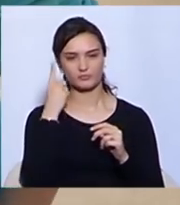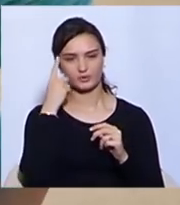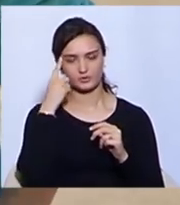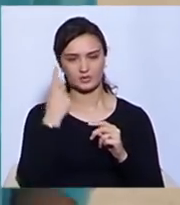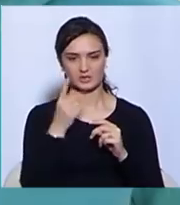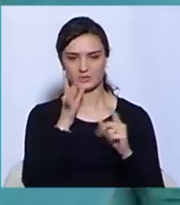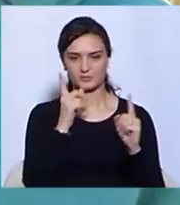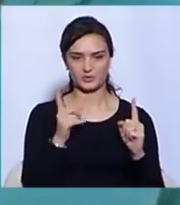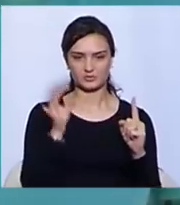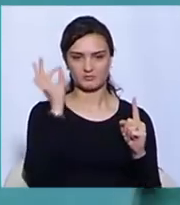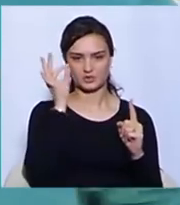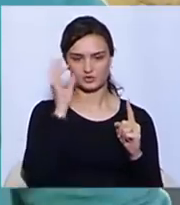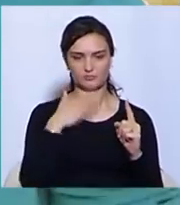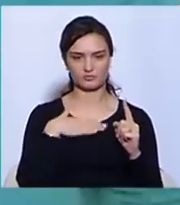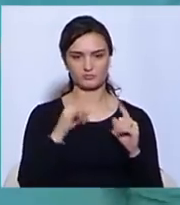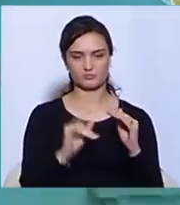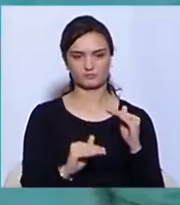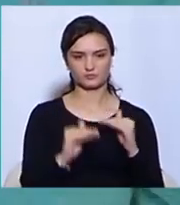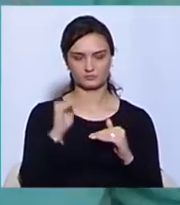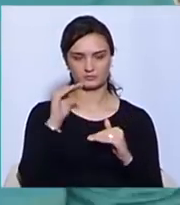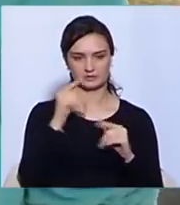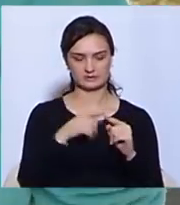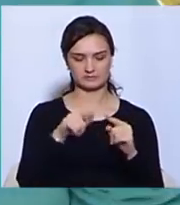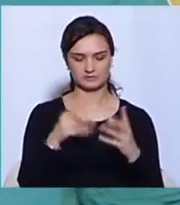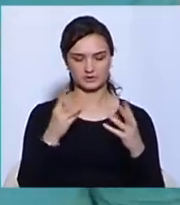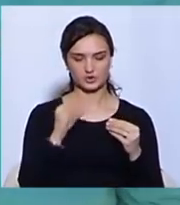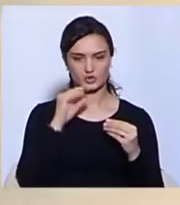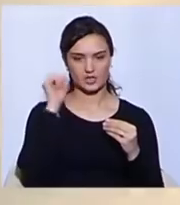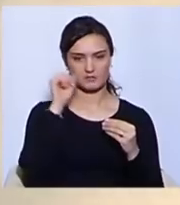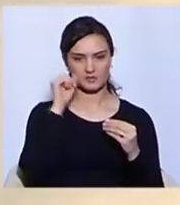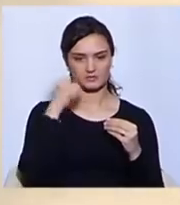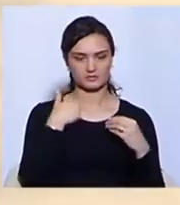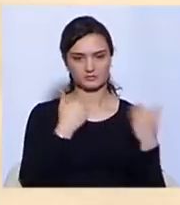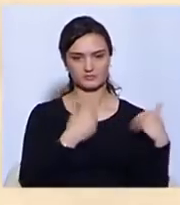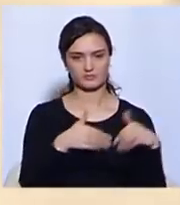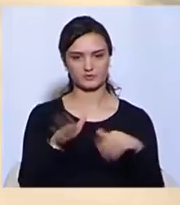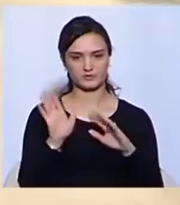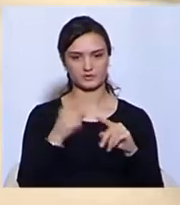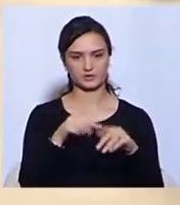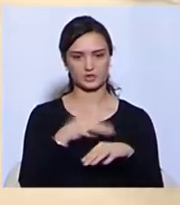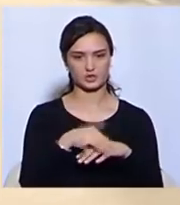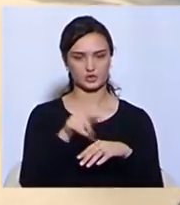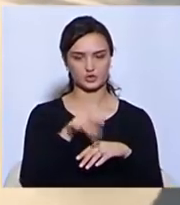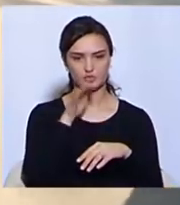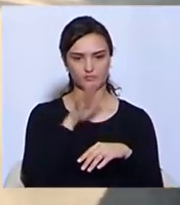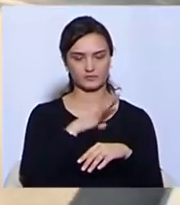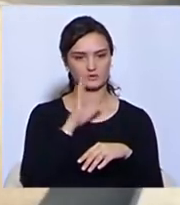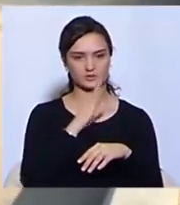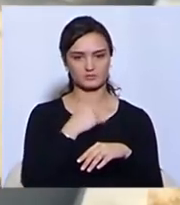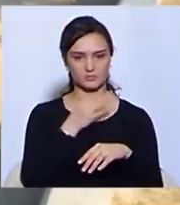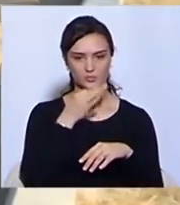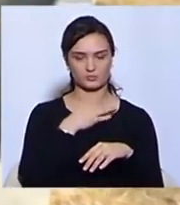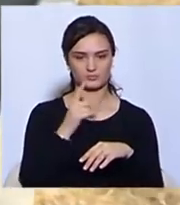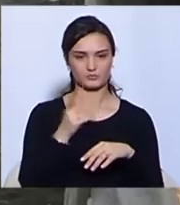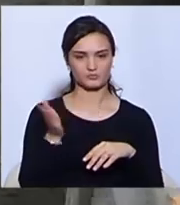ერთი ეპიზოდი მახსენდება ხოლმე ჩემი ბავშვობის, ანუ იმ დღეს როცა აფხაზეთიდან მოვდივართ, ეზოში ვიყავი და დედაჩემი მეუბნება,